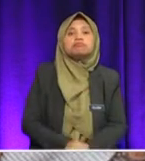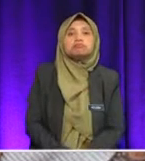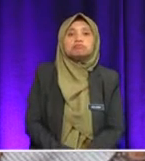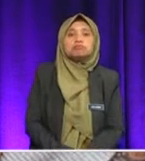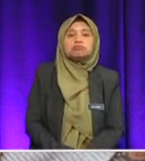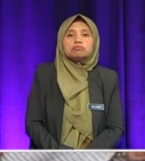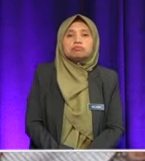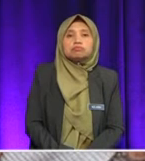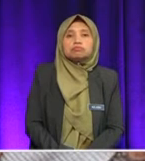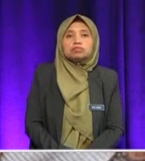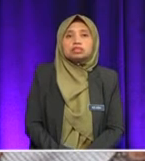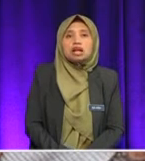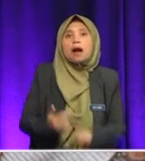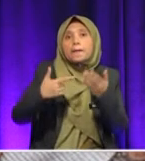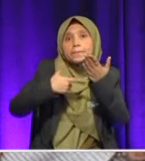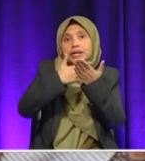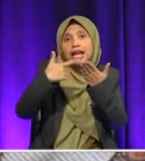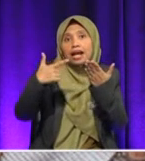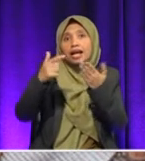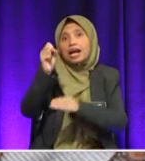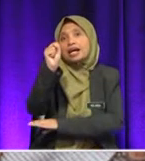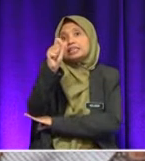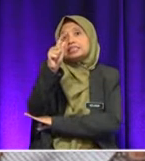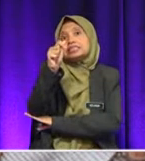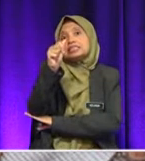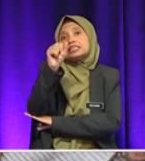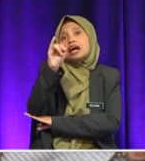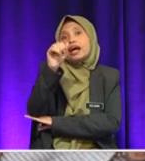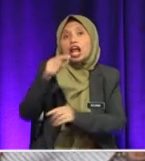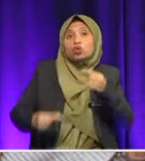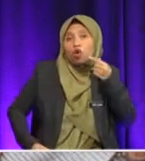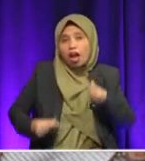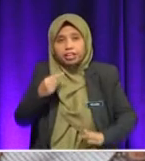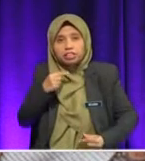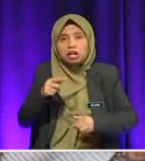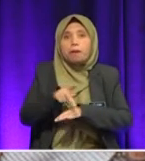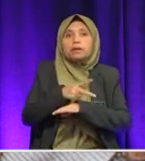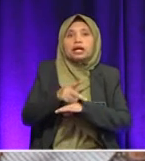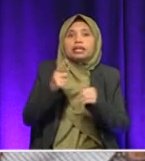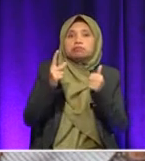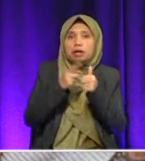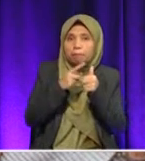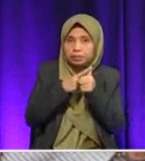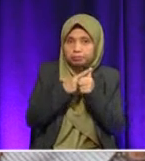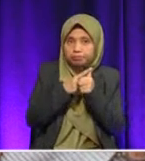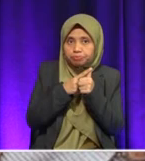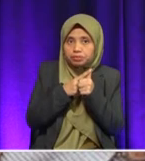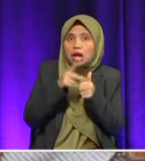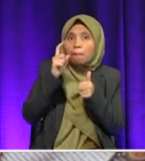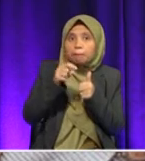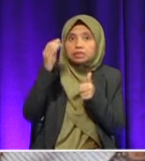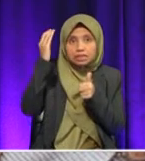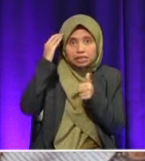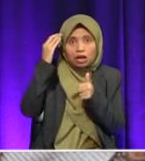e-cash terusnya melakar style pakaian kalau untuk melangkah step pakaian.yg faktor utama aja misi tahu